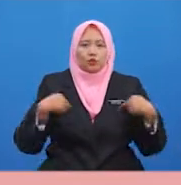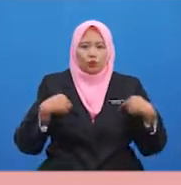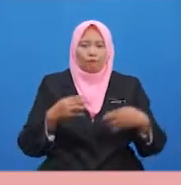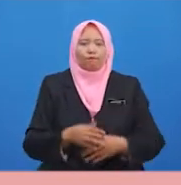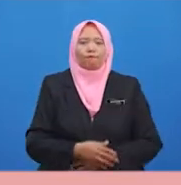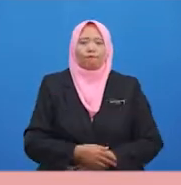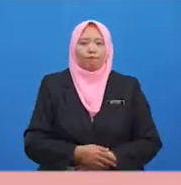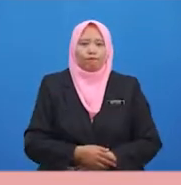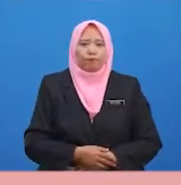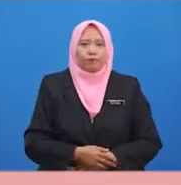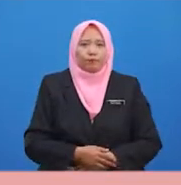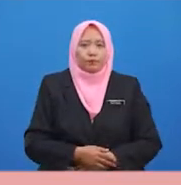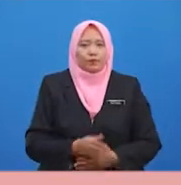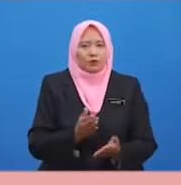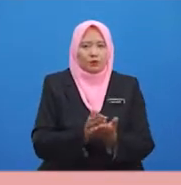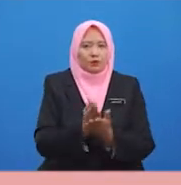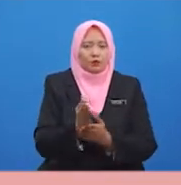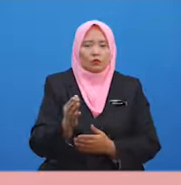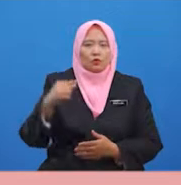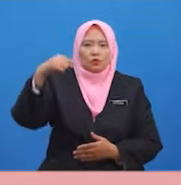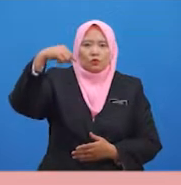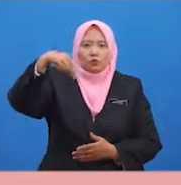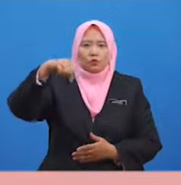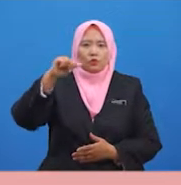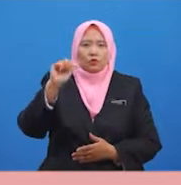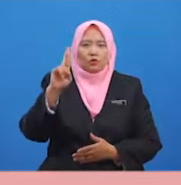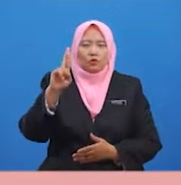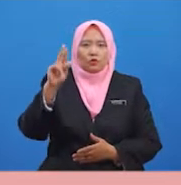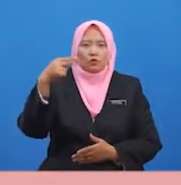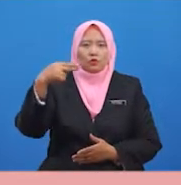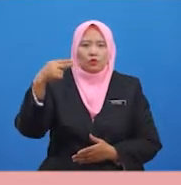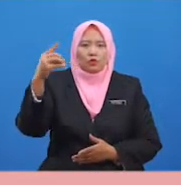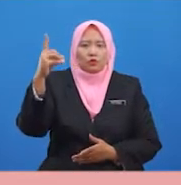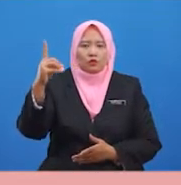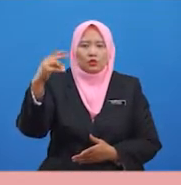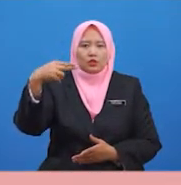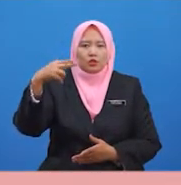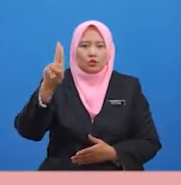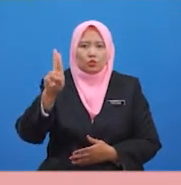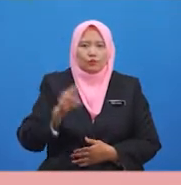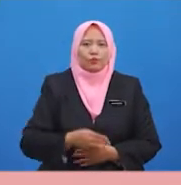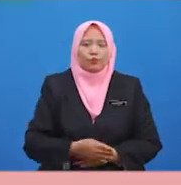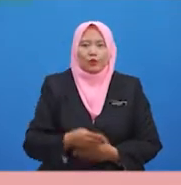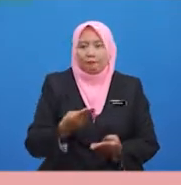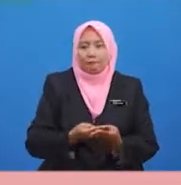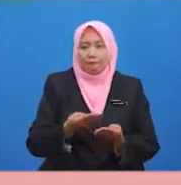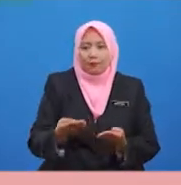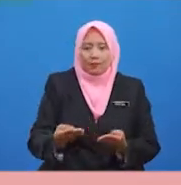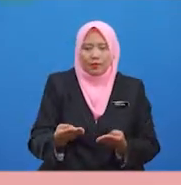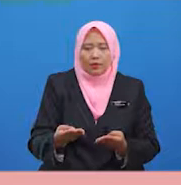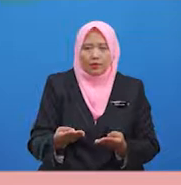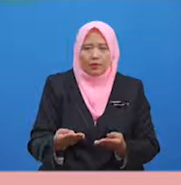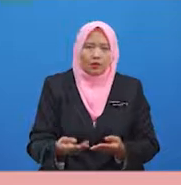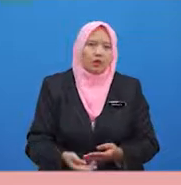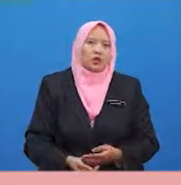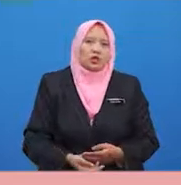hidup. Seterusnya, qardu, iaitu memberi hutang wang kepada